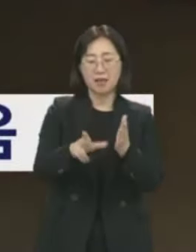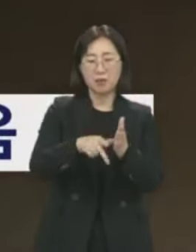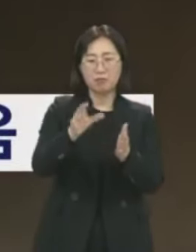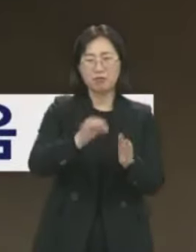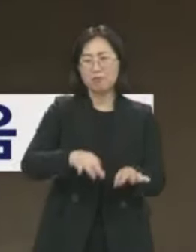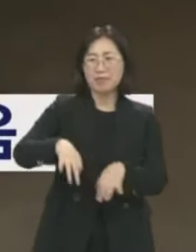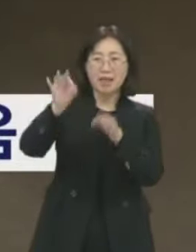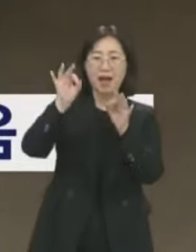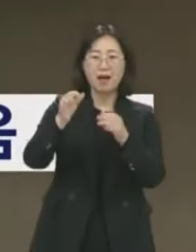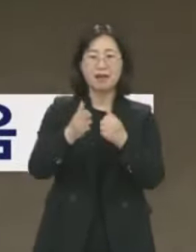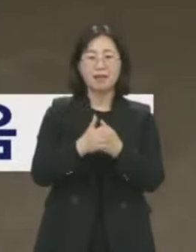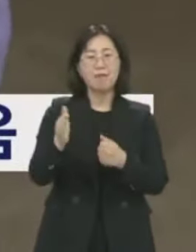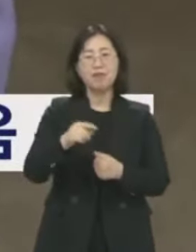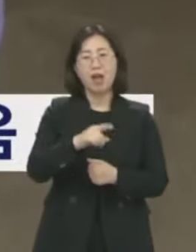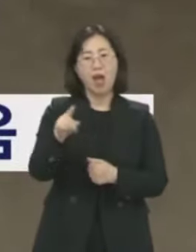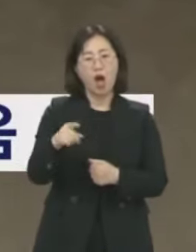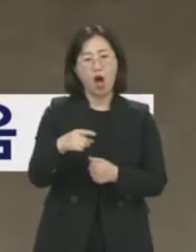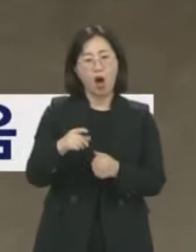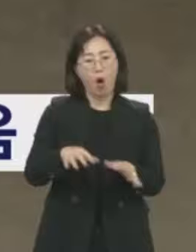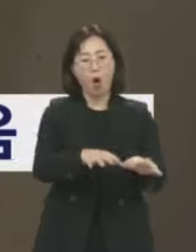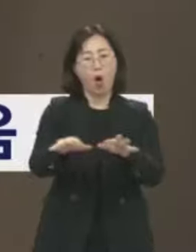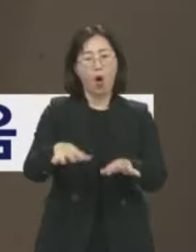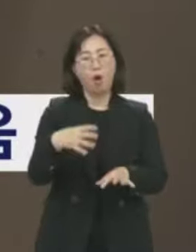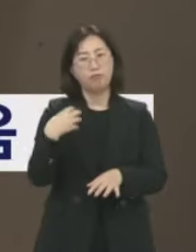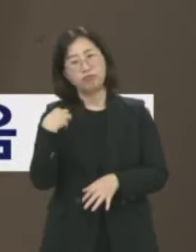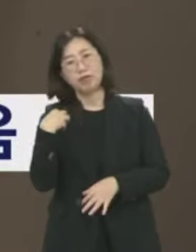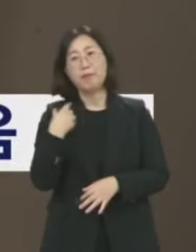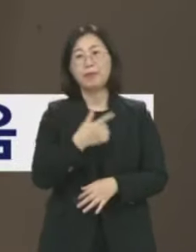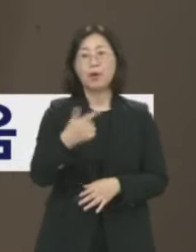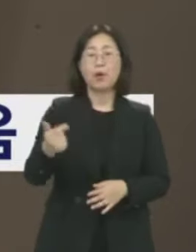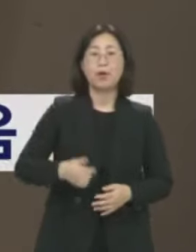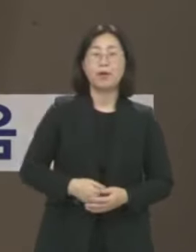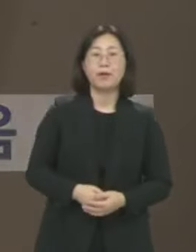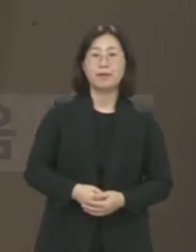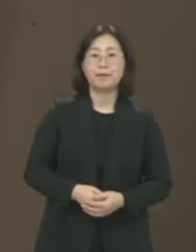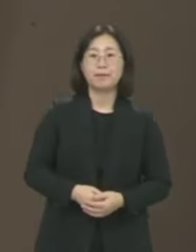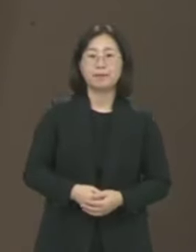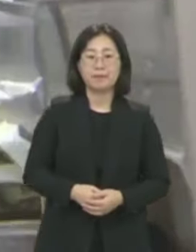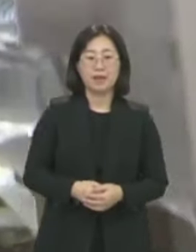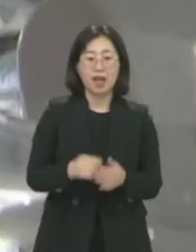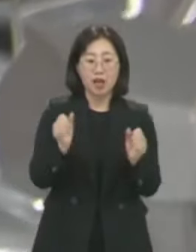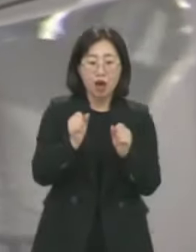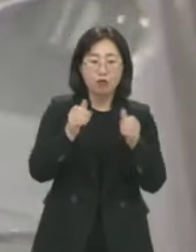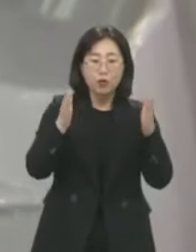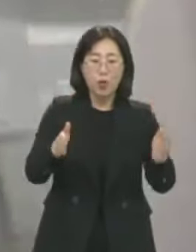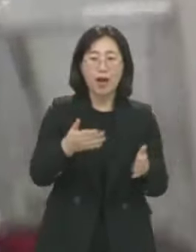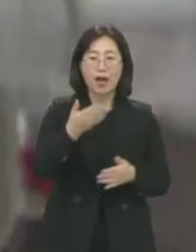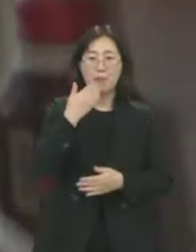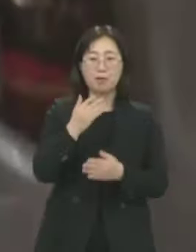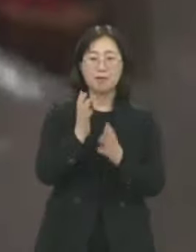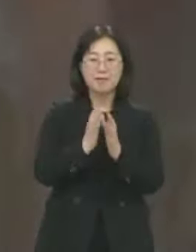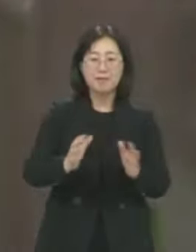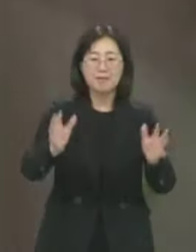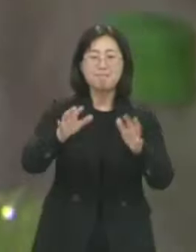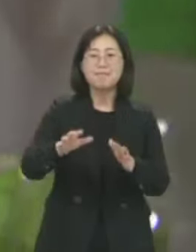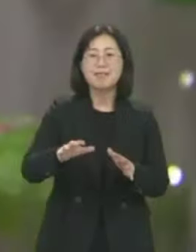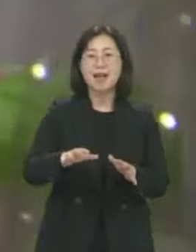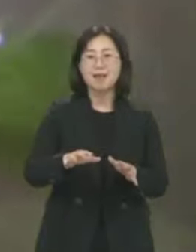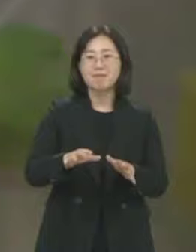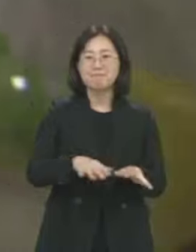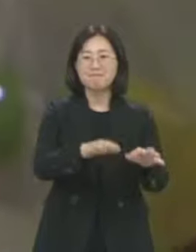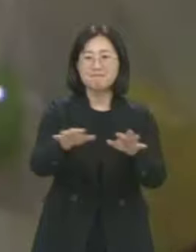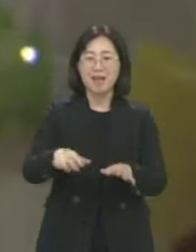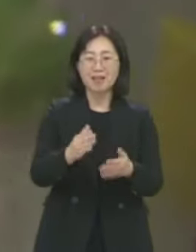않다 보니 취약계층에게는 김장도 큰 부담입니다. 겨울에 먹을 김장김치 나눔 행사가 고마운